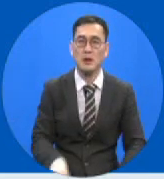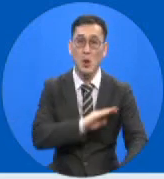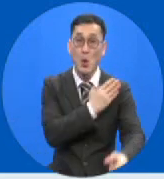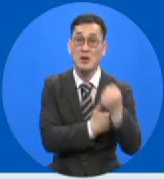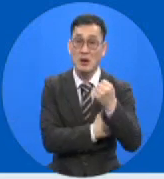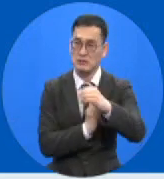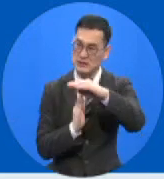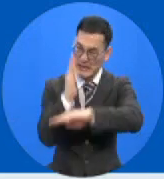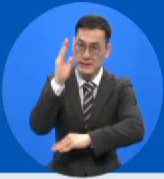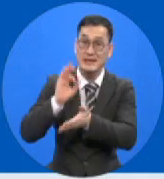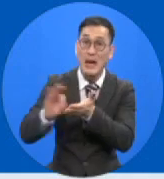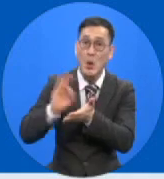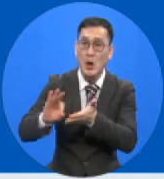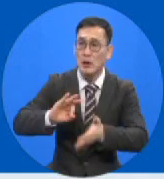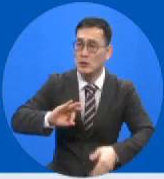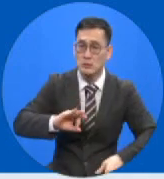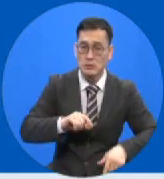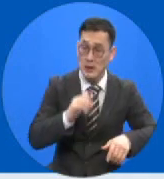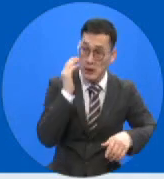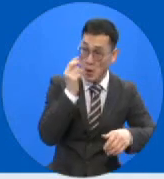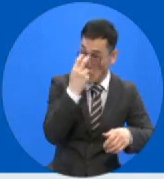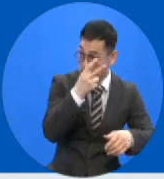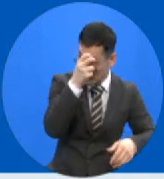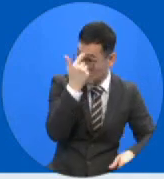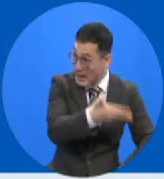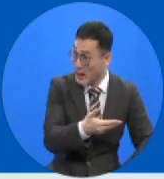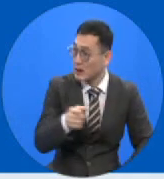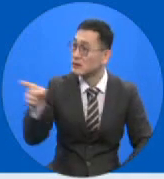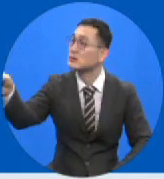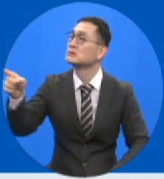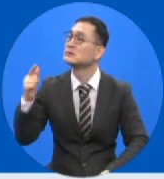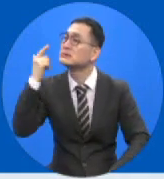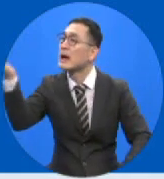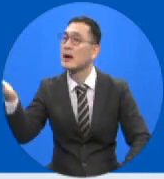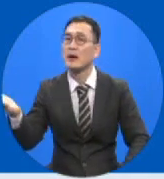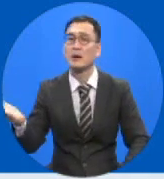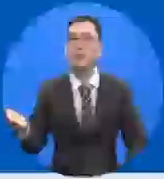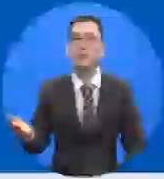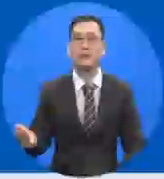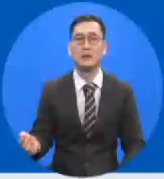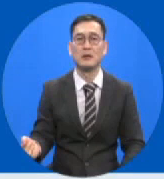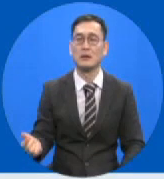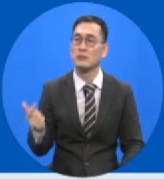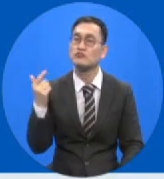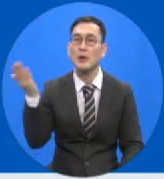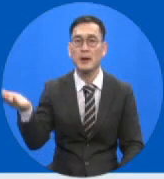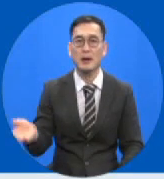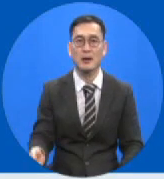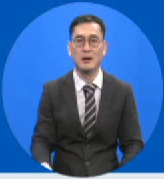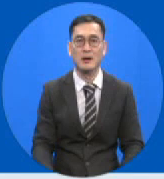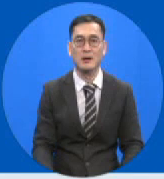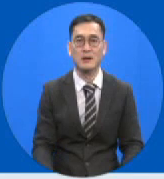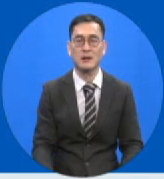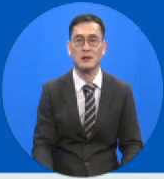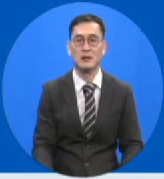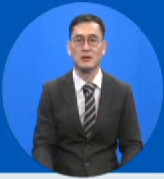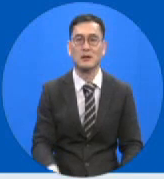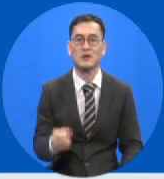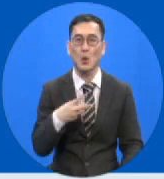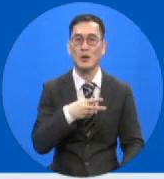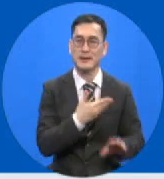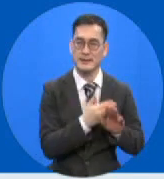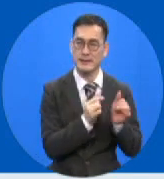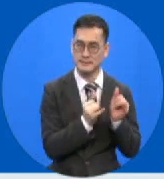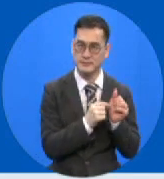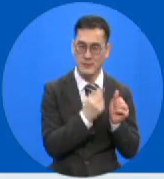권력을 남용하는 게 우리냐, 저쪽이냐? 이렇게 물어보고 있는 거예요. 판단은 여러분께서. 또 다른 검찰 관계자.